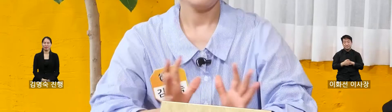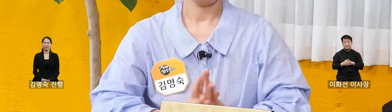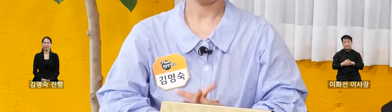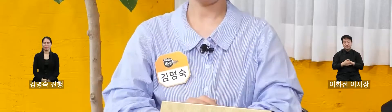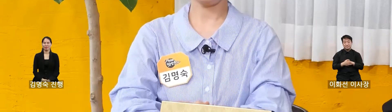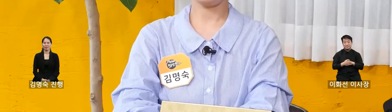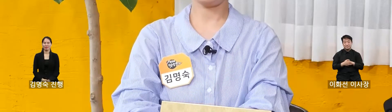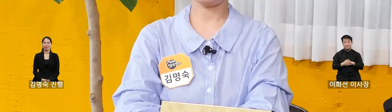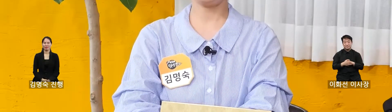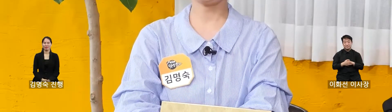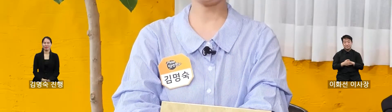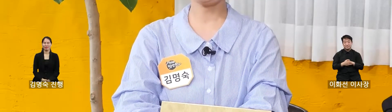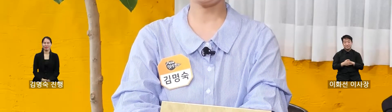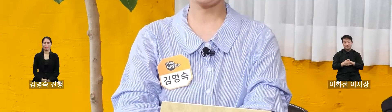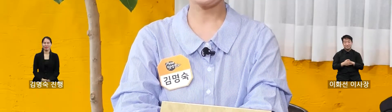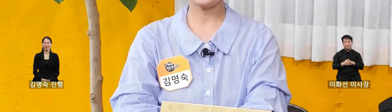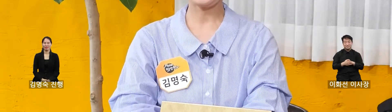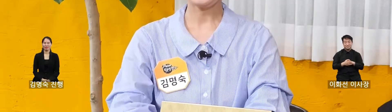네